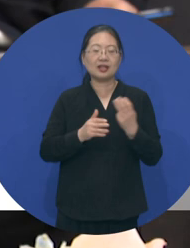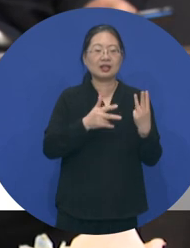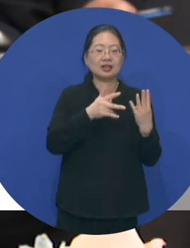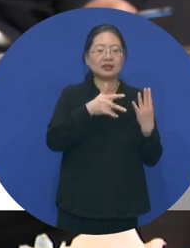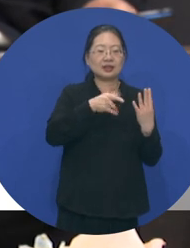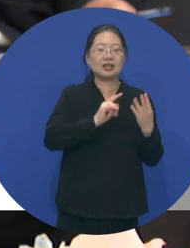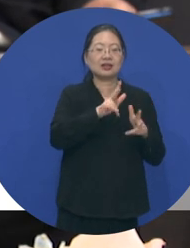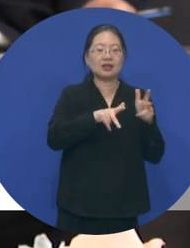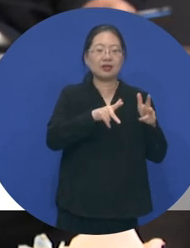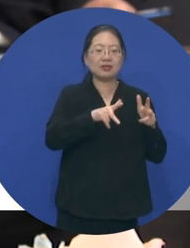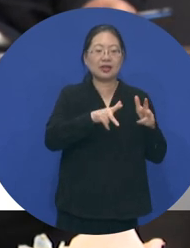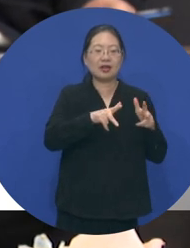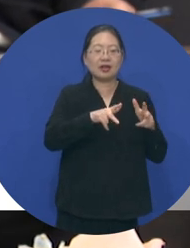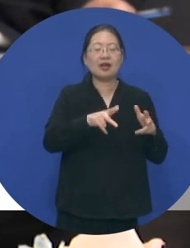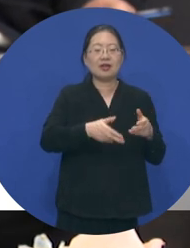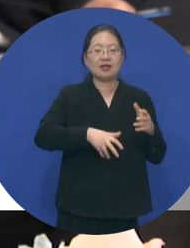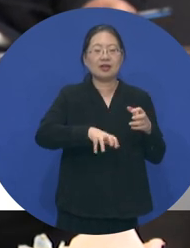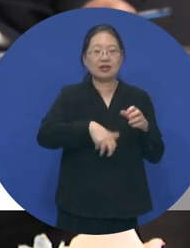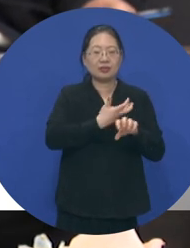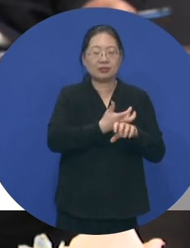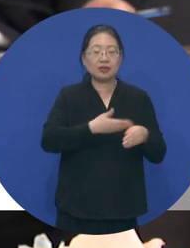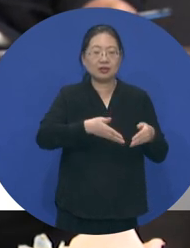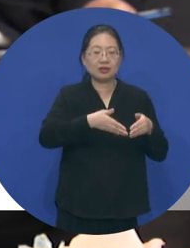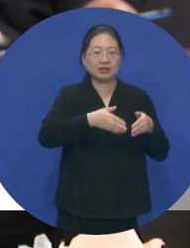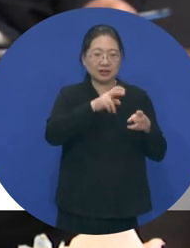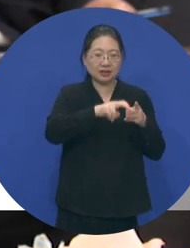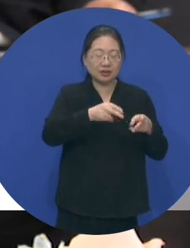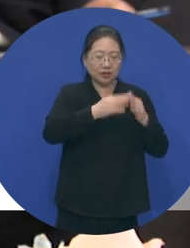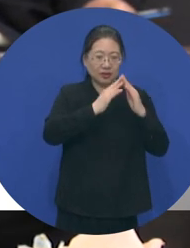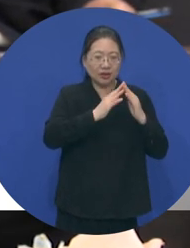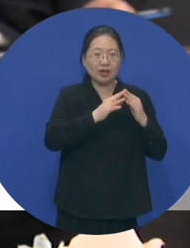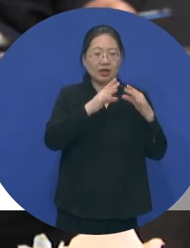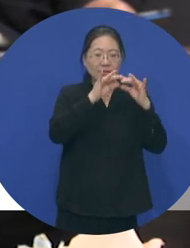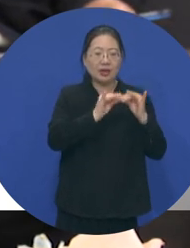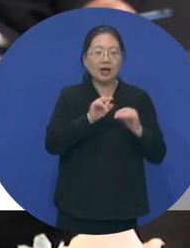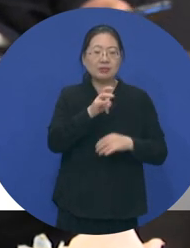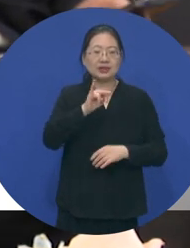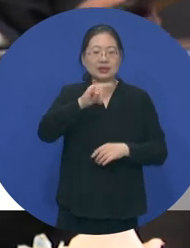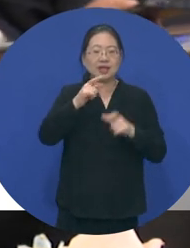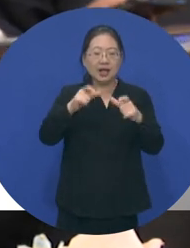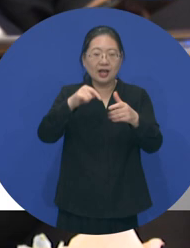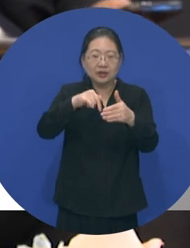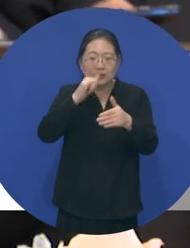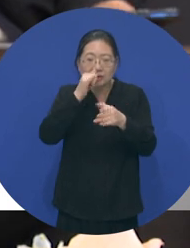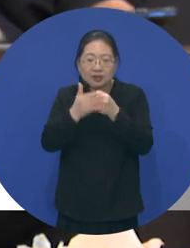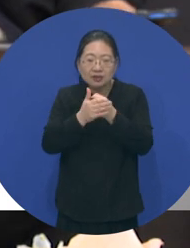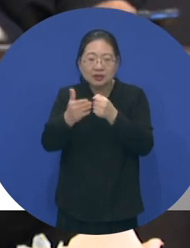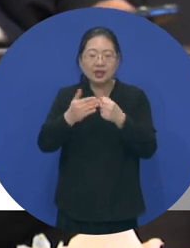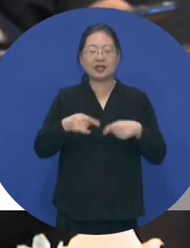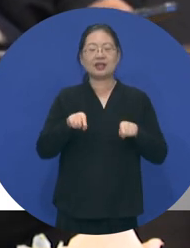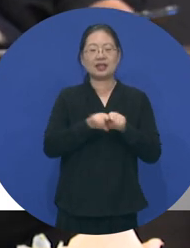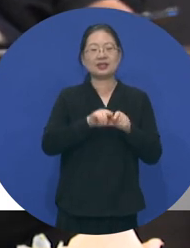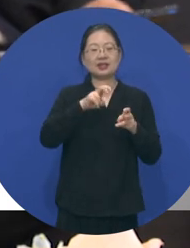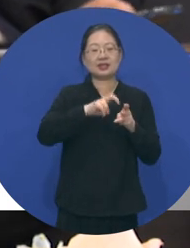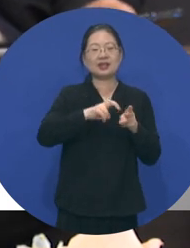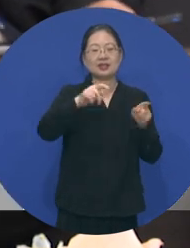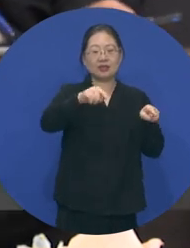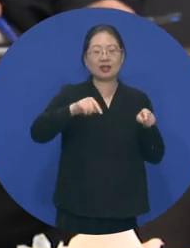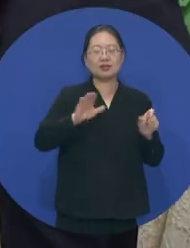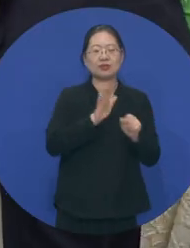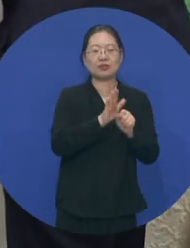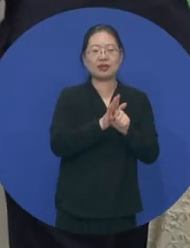산업혁명센터를 만들기로 합의를 봤습니다. 우리 미시간에도 그 센터가 있기 때문에 센터 간의 협력 관계도 같이